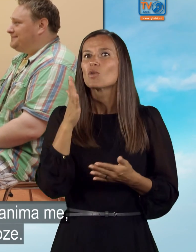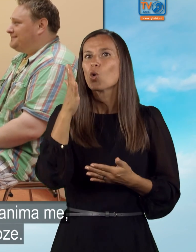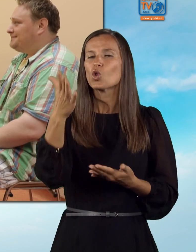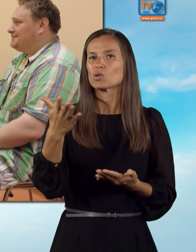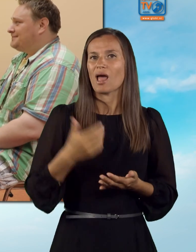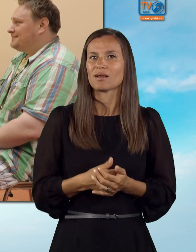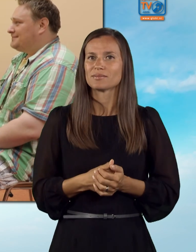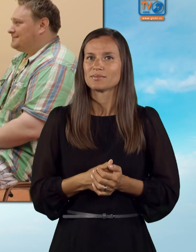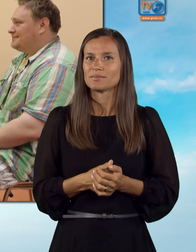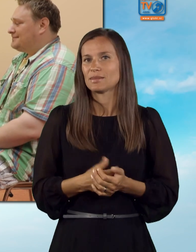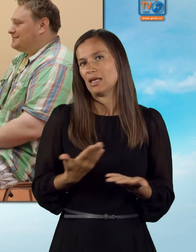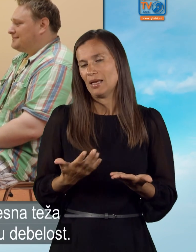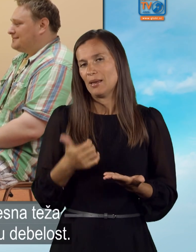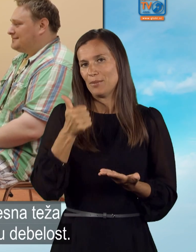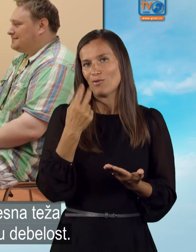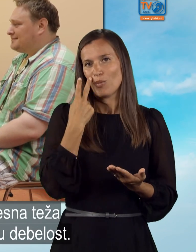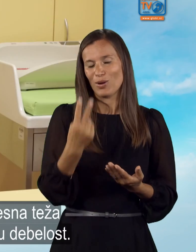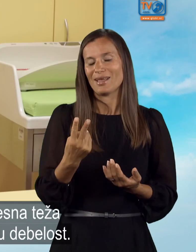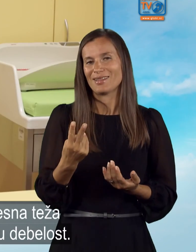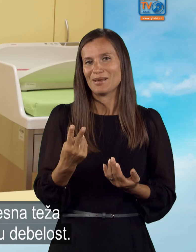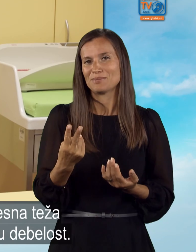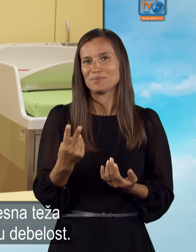prognoza. No, poglejte,